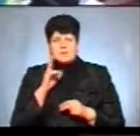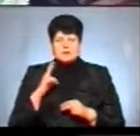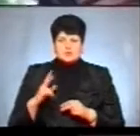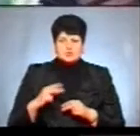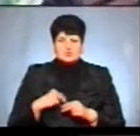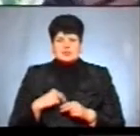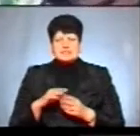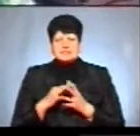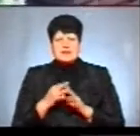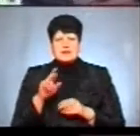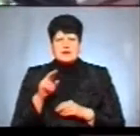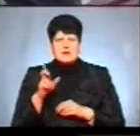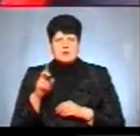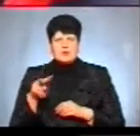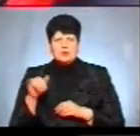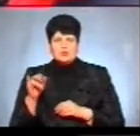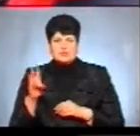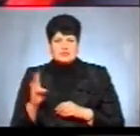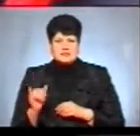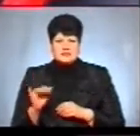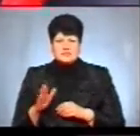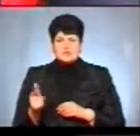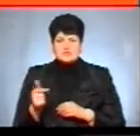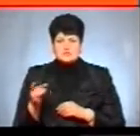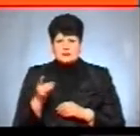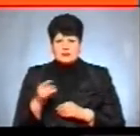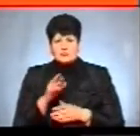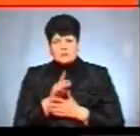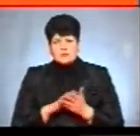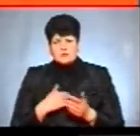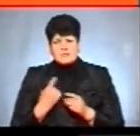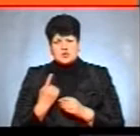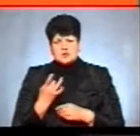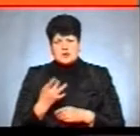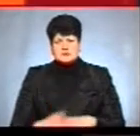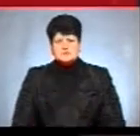Яблунів Гусятинського району. Та простіть нам перший раз.